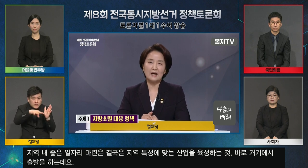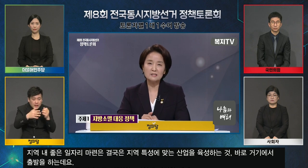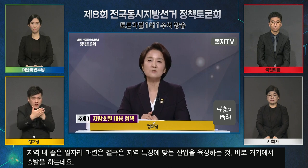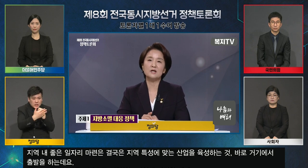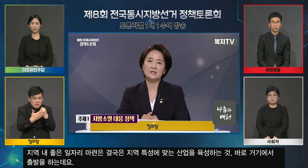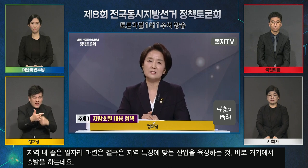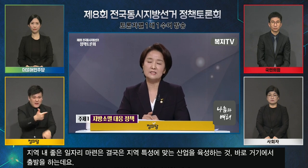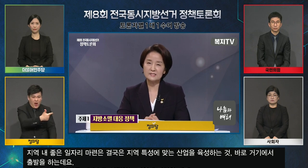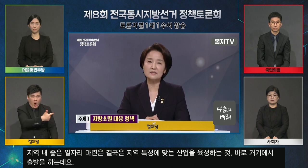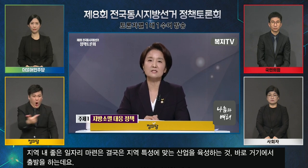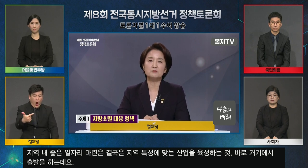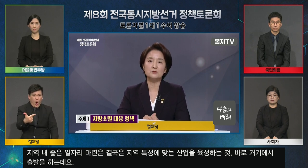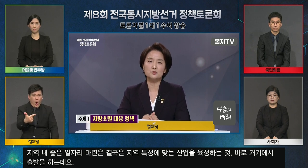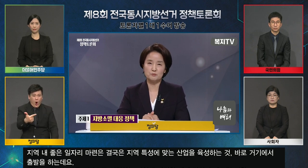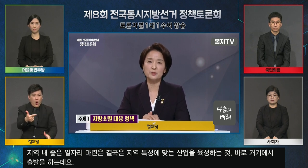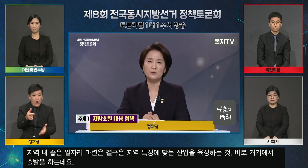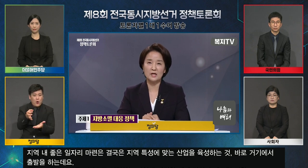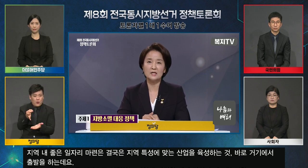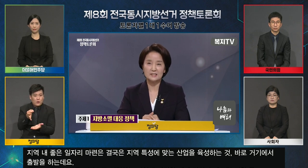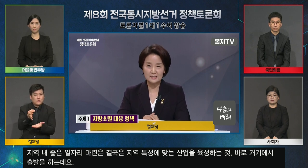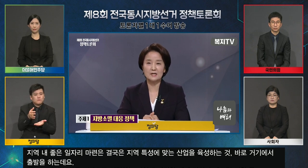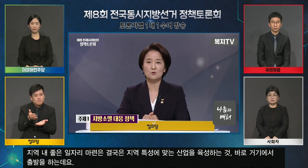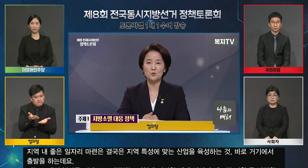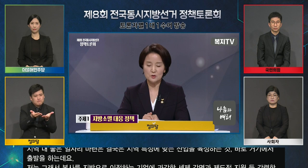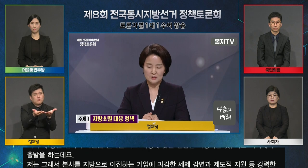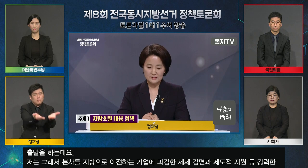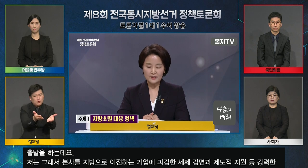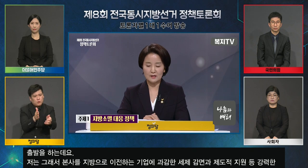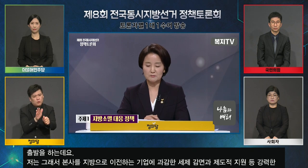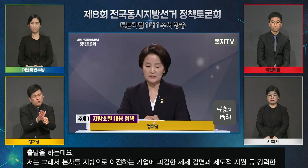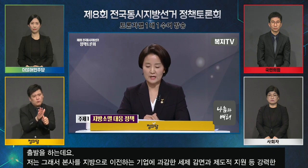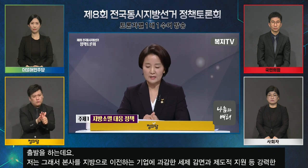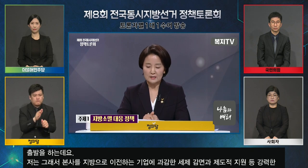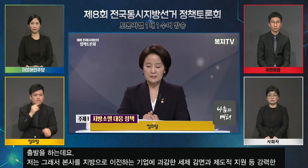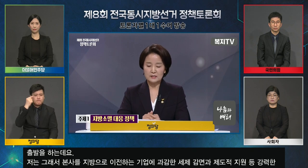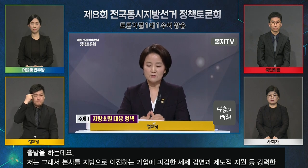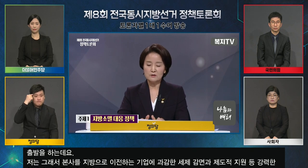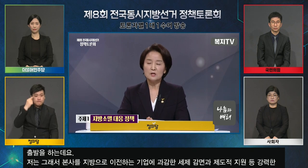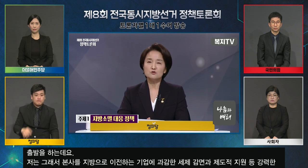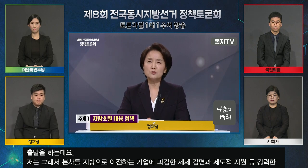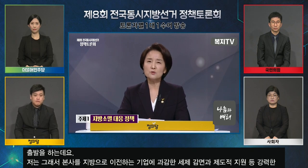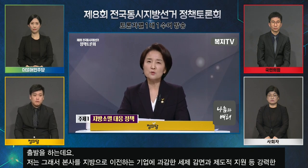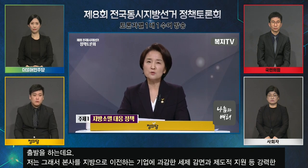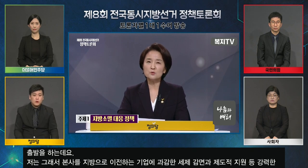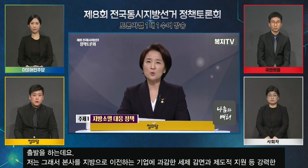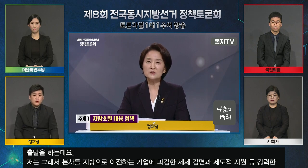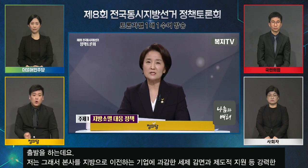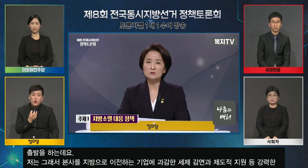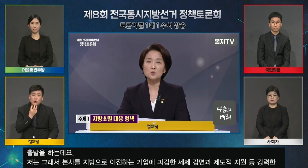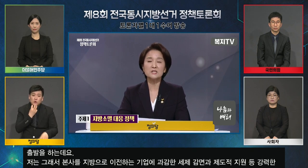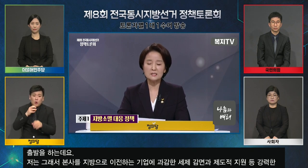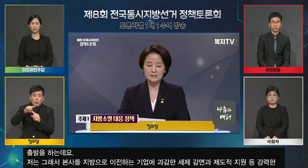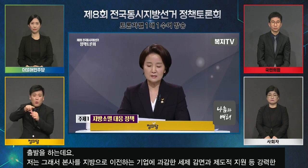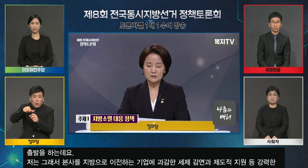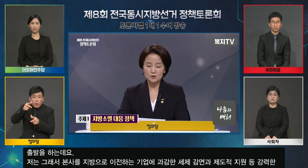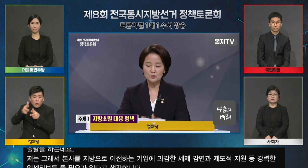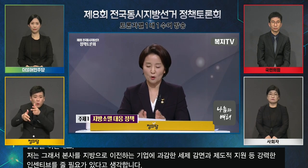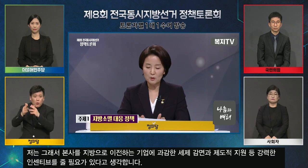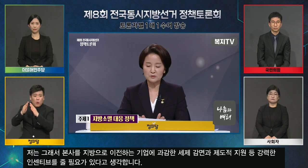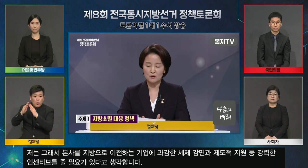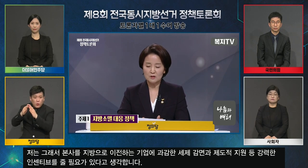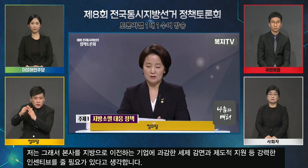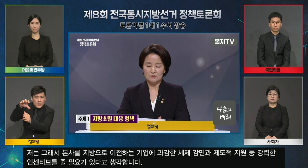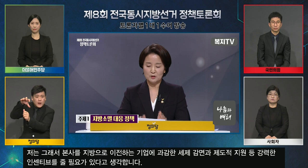등 강력한 인센티브를 줄 필요가 있다고 생각합니다. 그래서 수도권 공장 총량제를